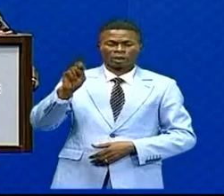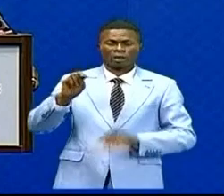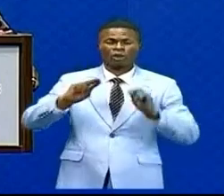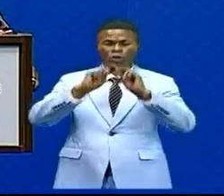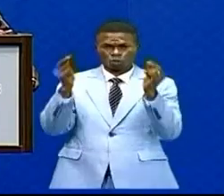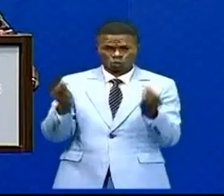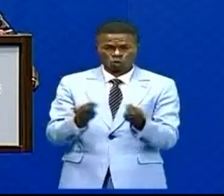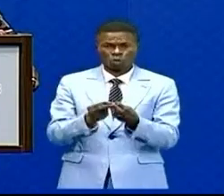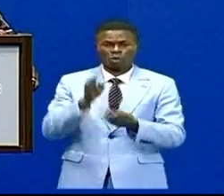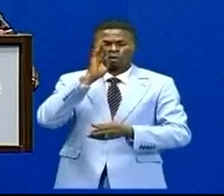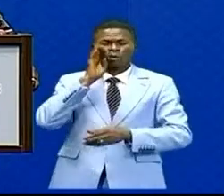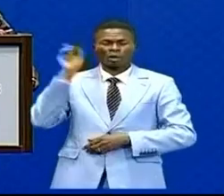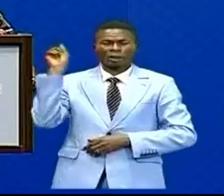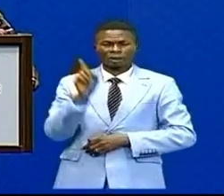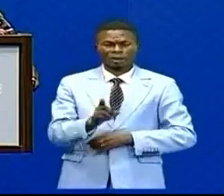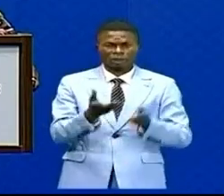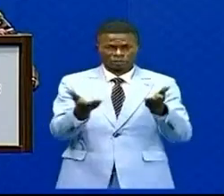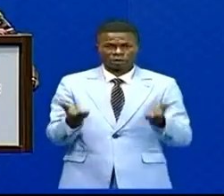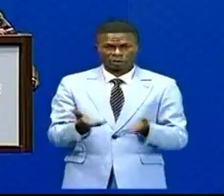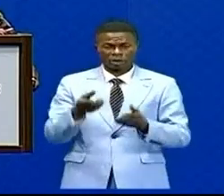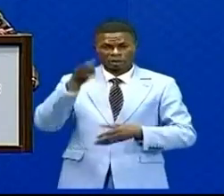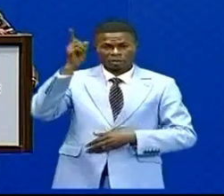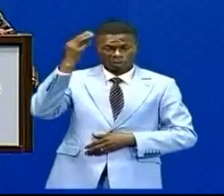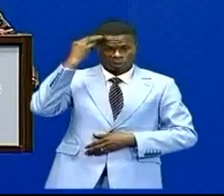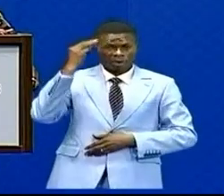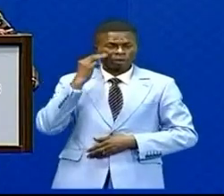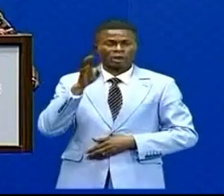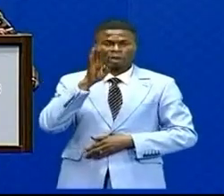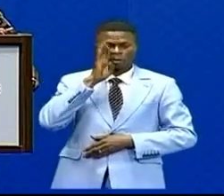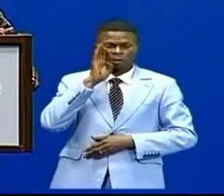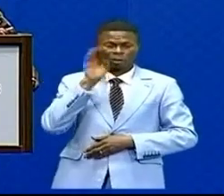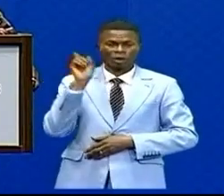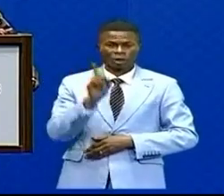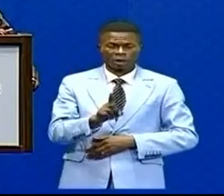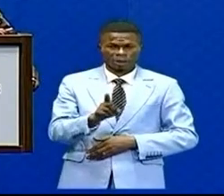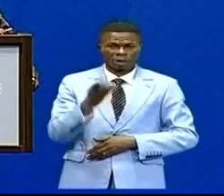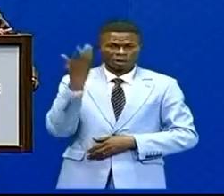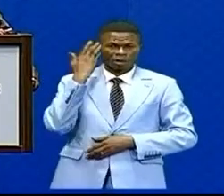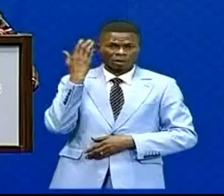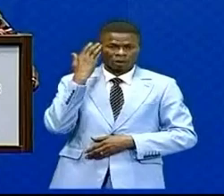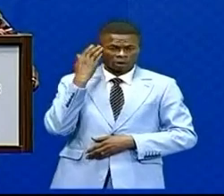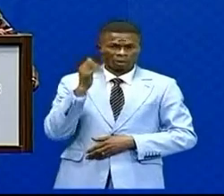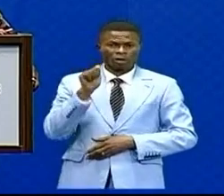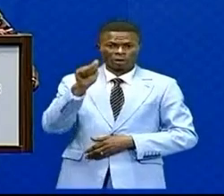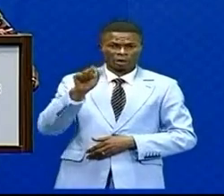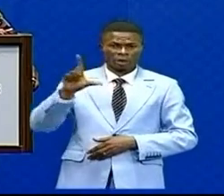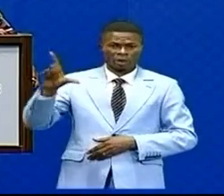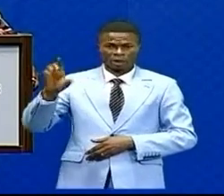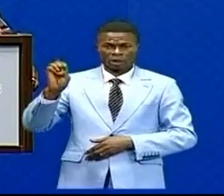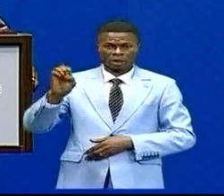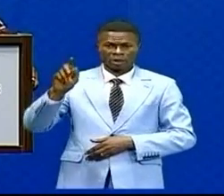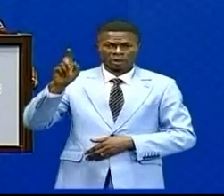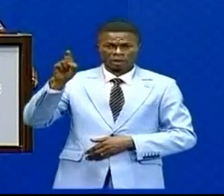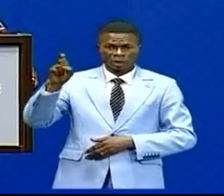délégation comprenant notamment le Premier ministre belge, M. Alexander De Croo.